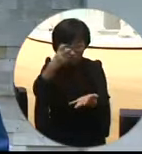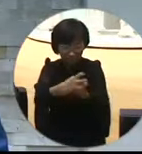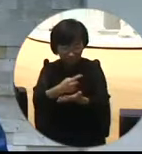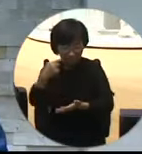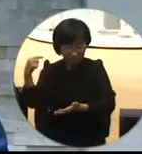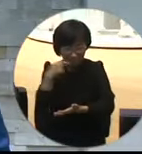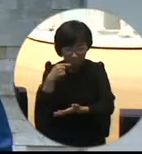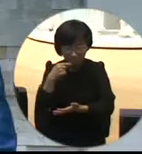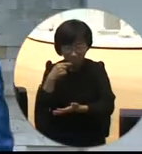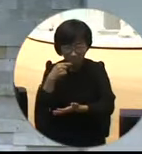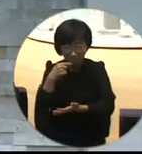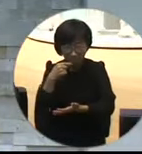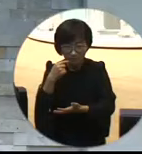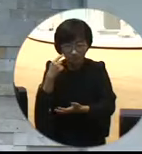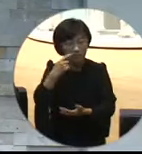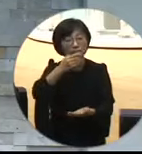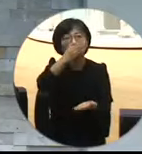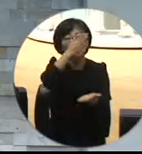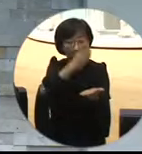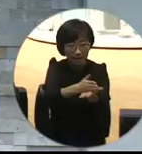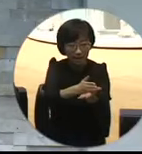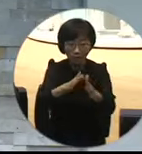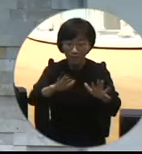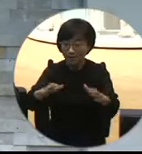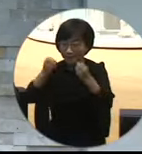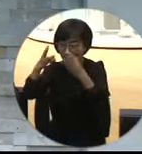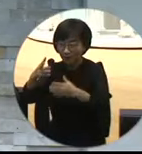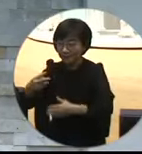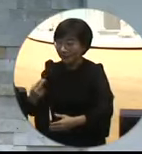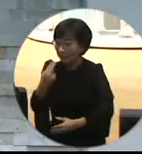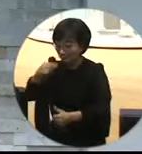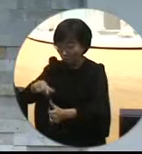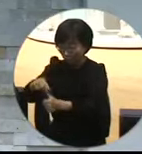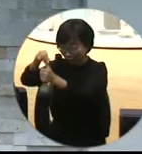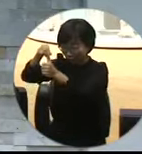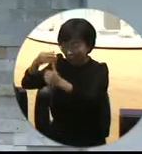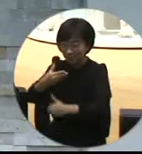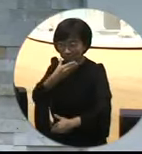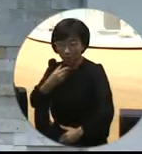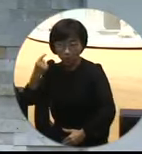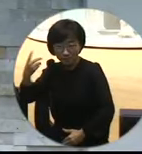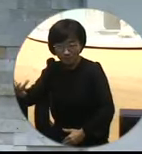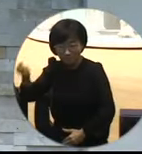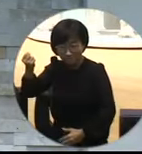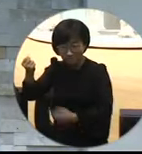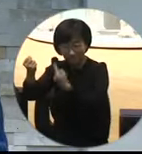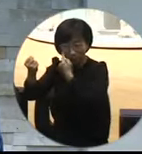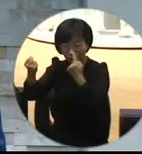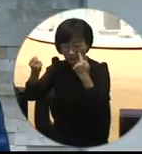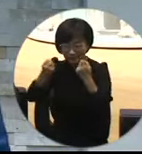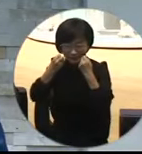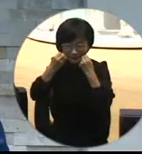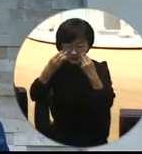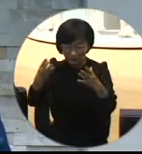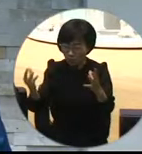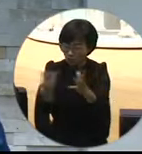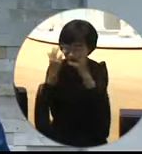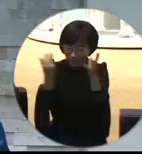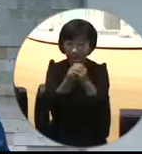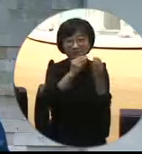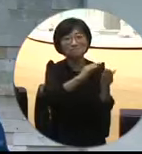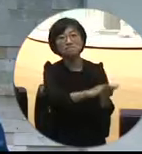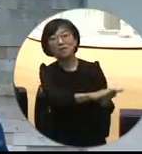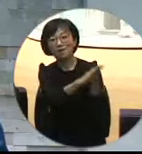시각에서 벗어나서 생명 살리는 시각으로, 복음적 시각으로 그렇게 완전히